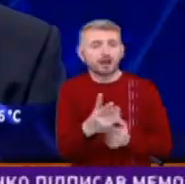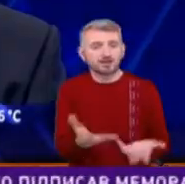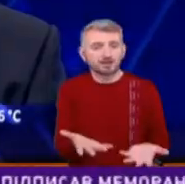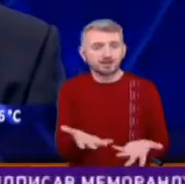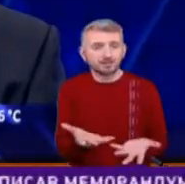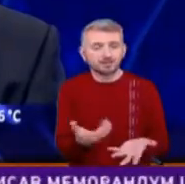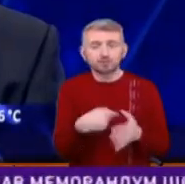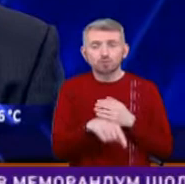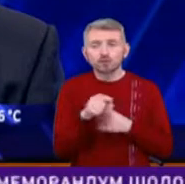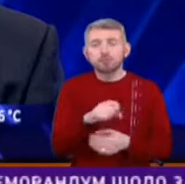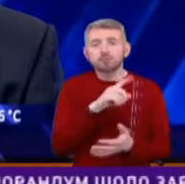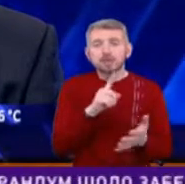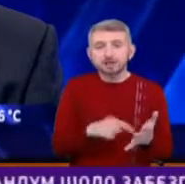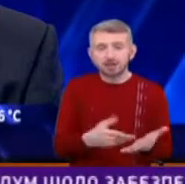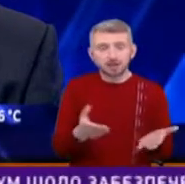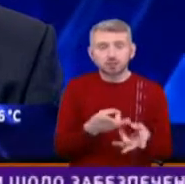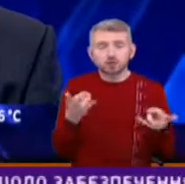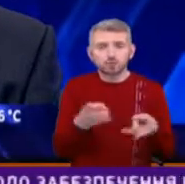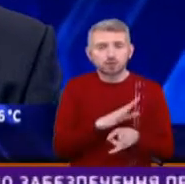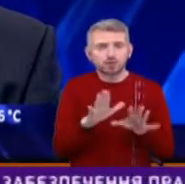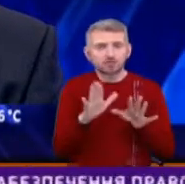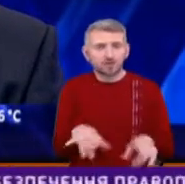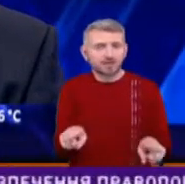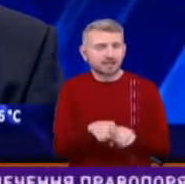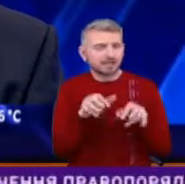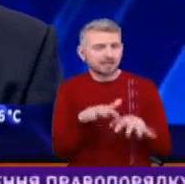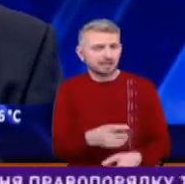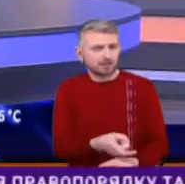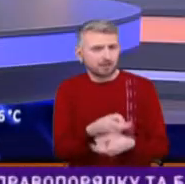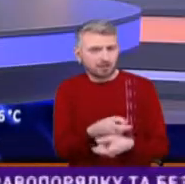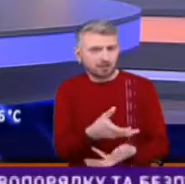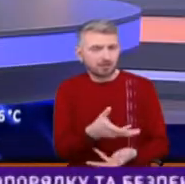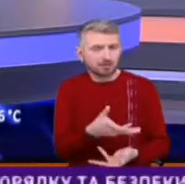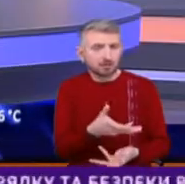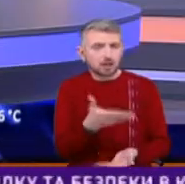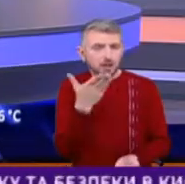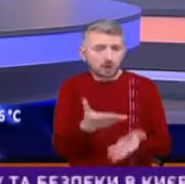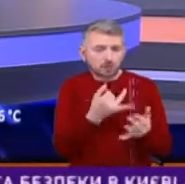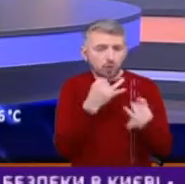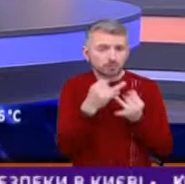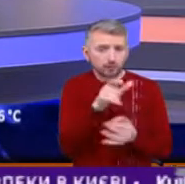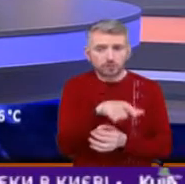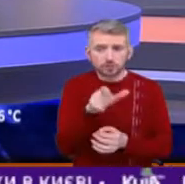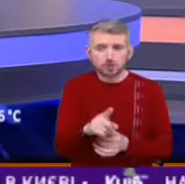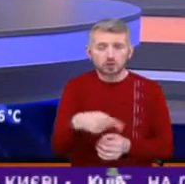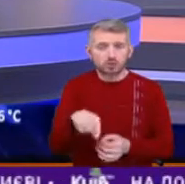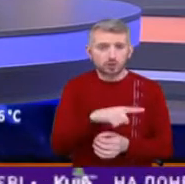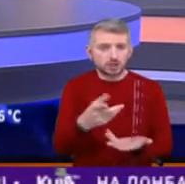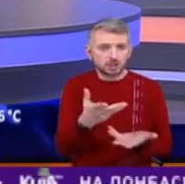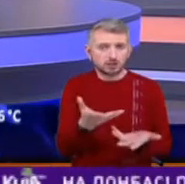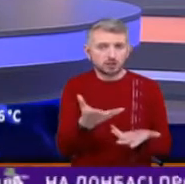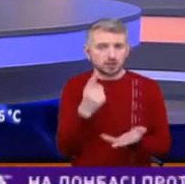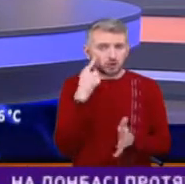Тому це питання, яке ну, потребує не лише таких от дій рішучих, а, напевно, розмови з тими людьми якоїсь, щоб вони, в принципі, якось